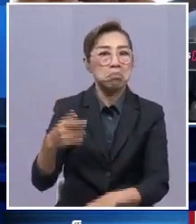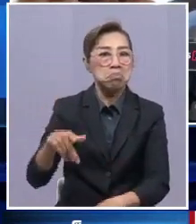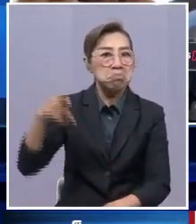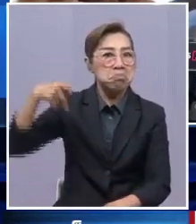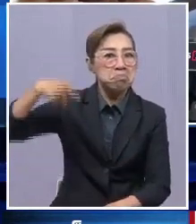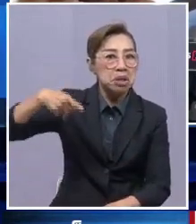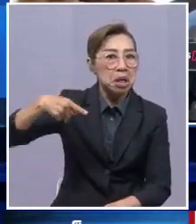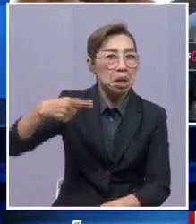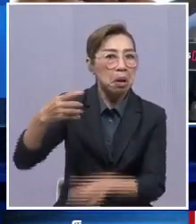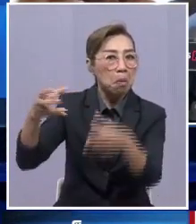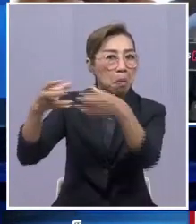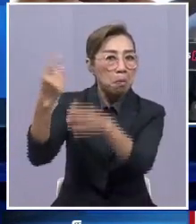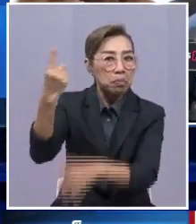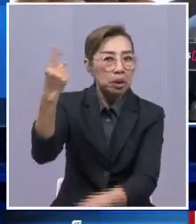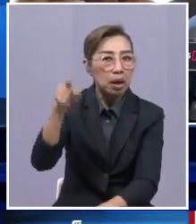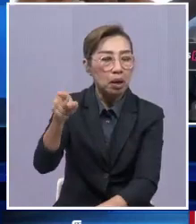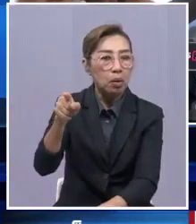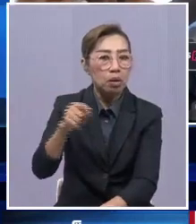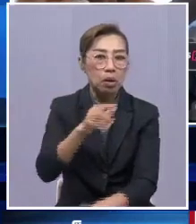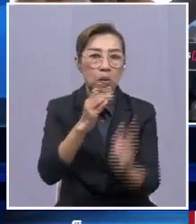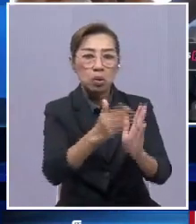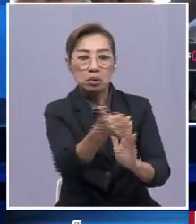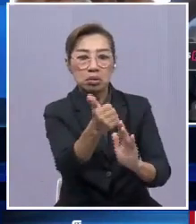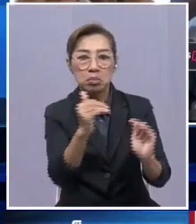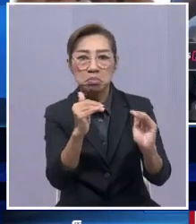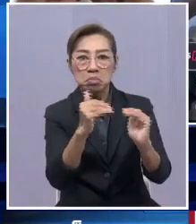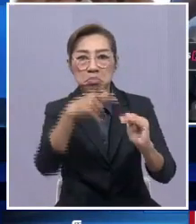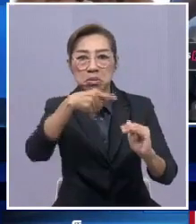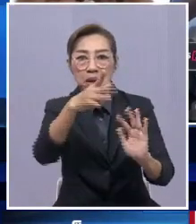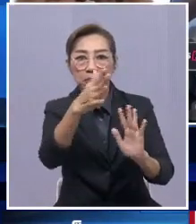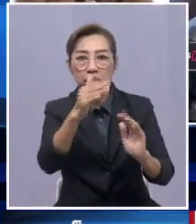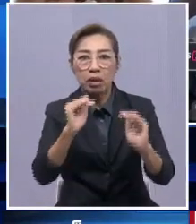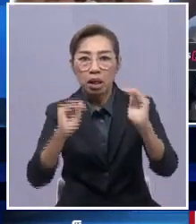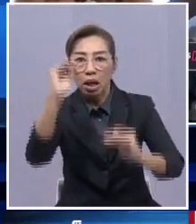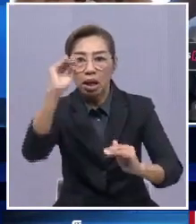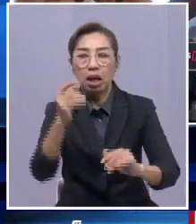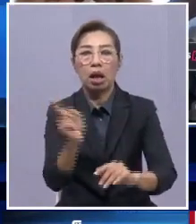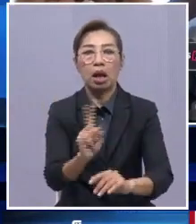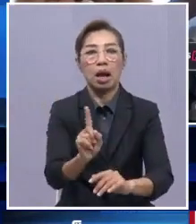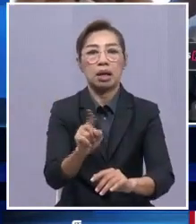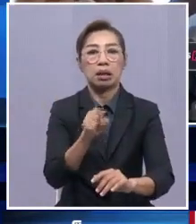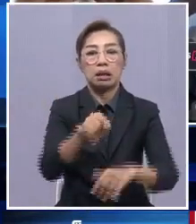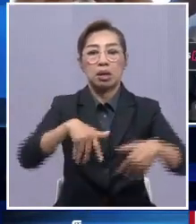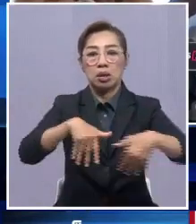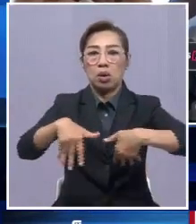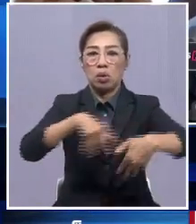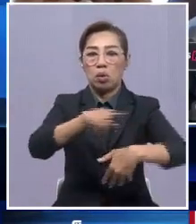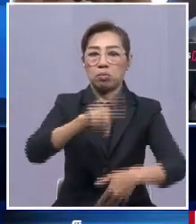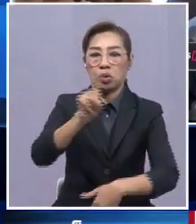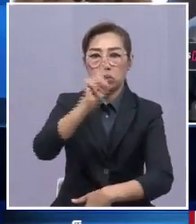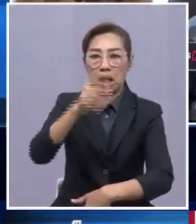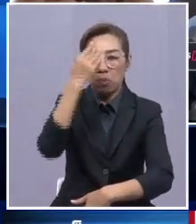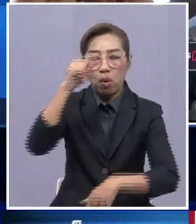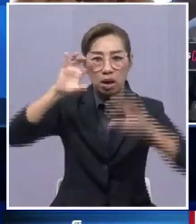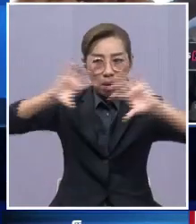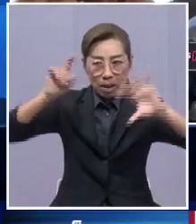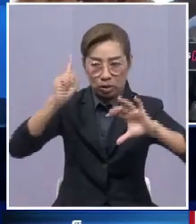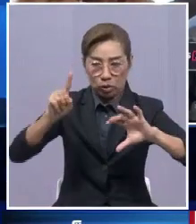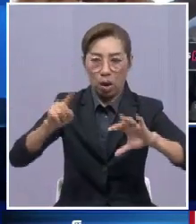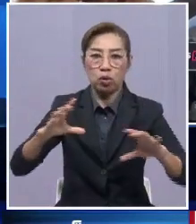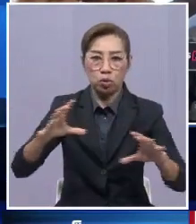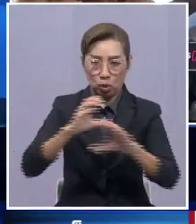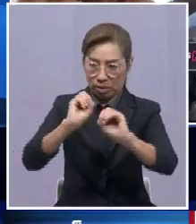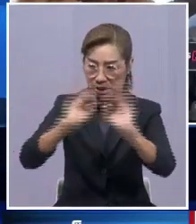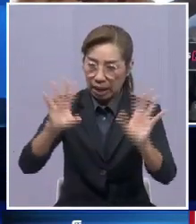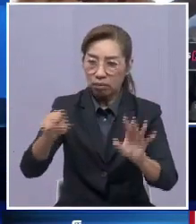เพียงกลุ่มใดกลุ่มหนึ่งหรือไม่ต้องเข้าใจว่าทำไมสังคมถึงตั้งคำถามแบบนี้ก่อนที่จะบอกว่ารัฐบาลควรตอบคำถาม